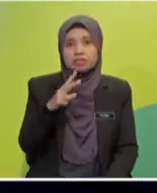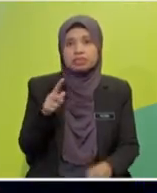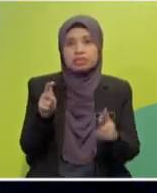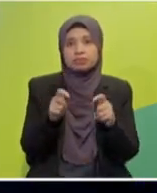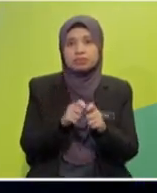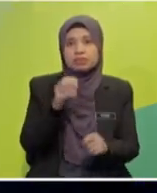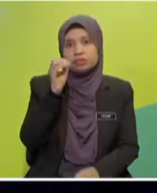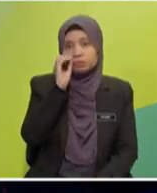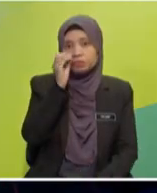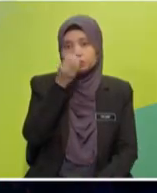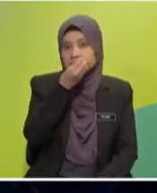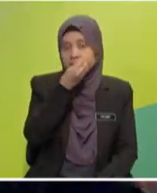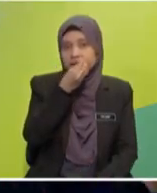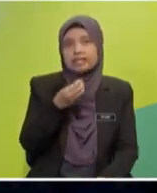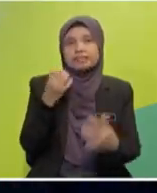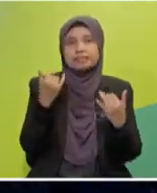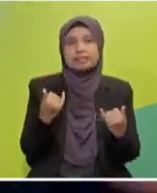jadi perahu.